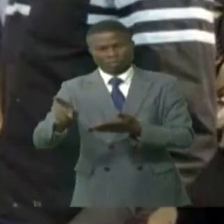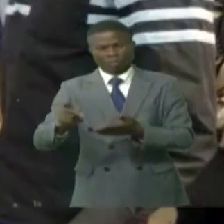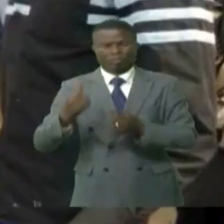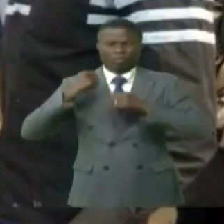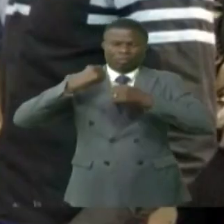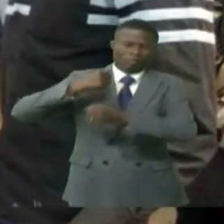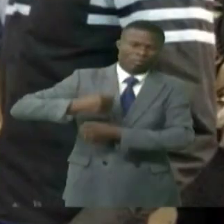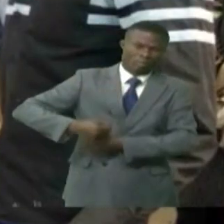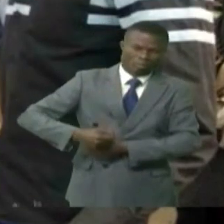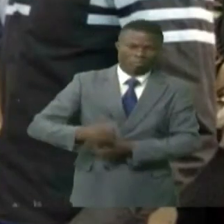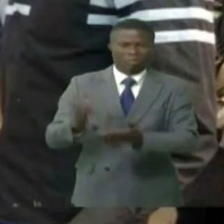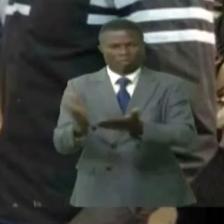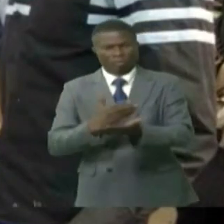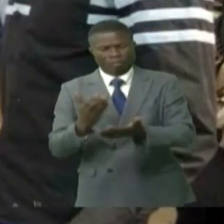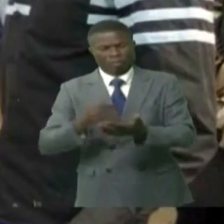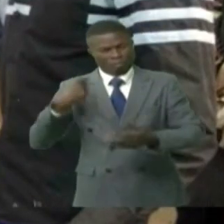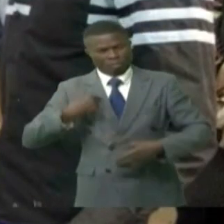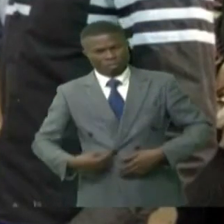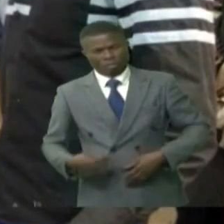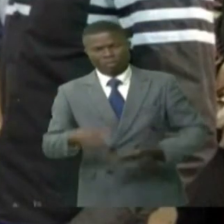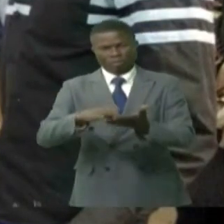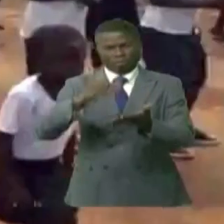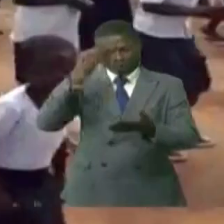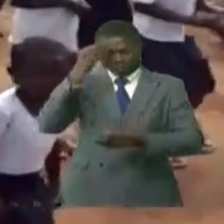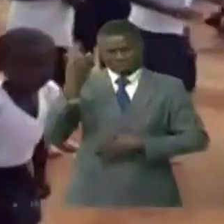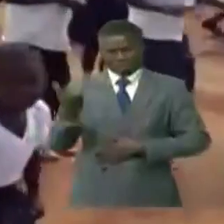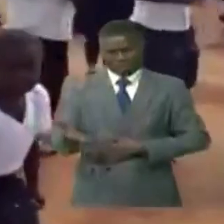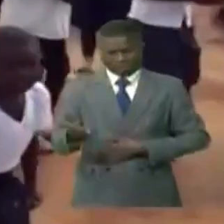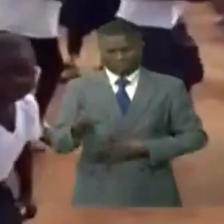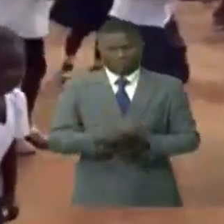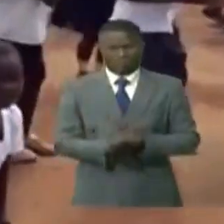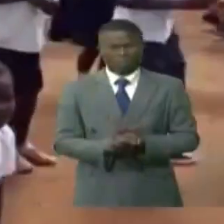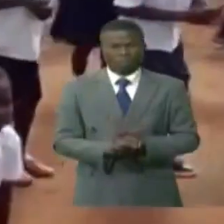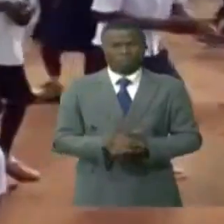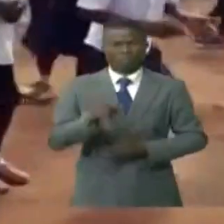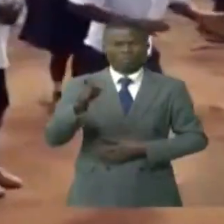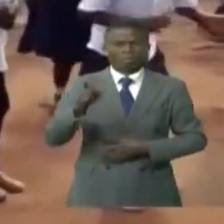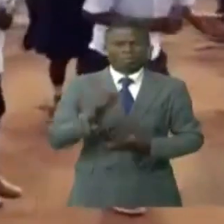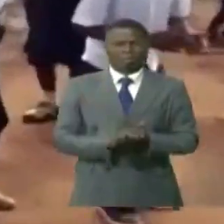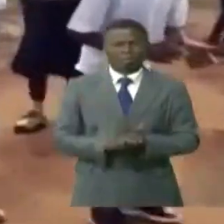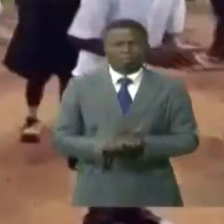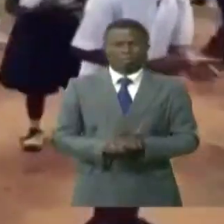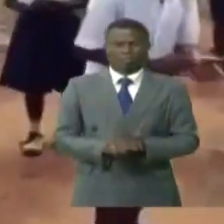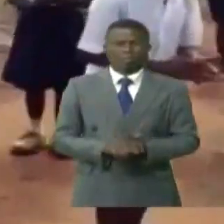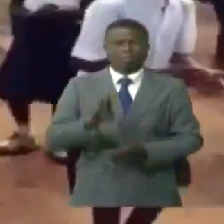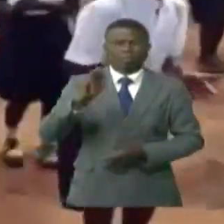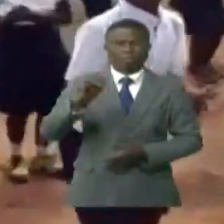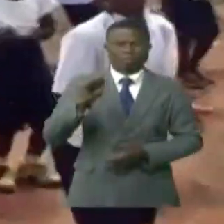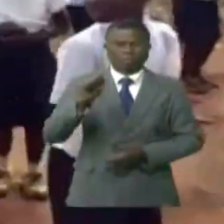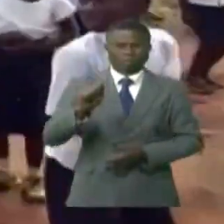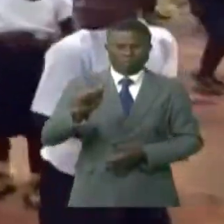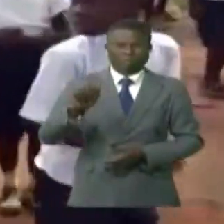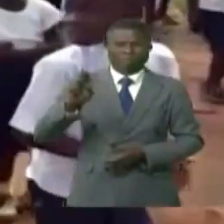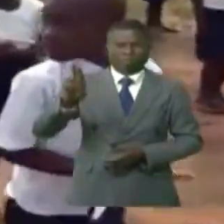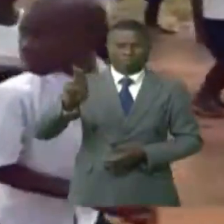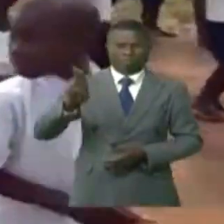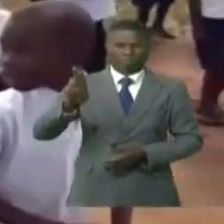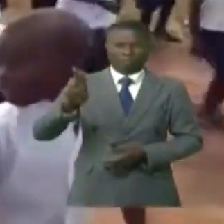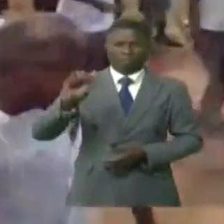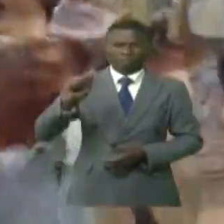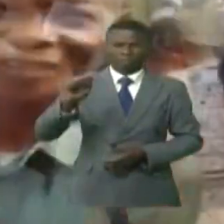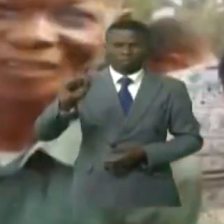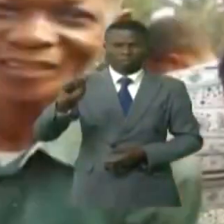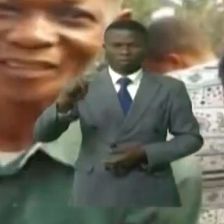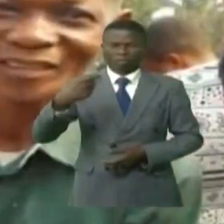leur devoir, celui de scolariser leurs enfants. Domaï Mounene, Maranga, Domaï Kachocho, en passant